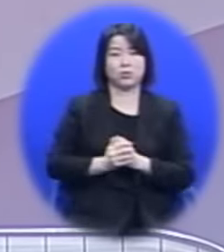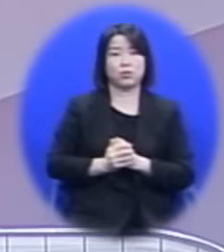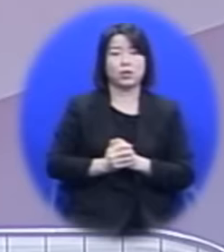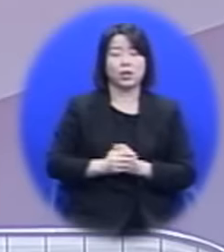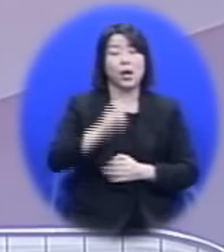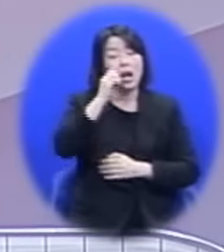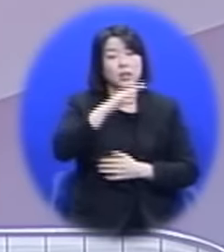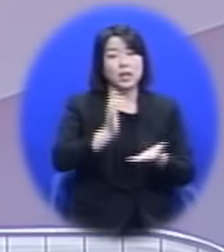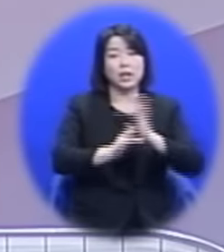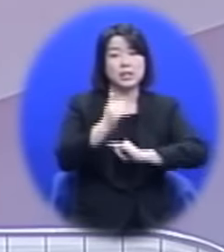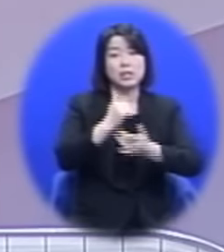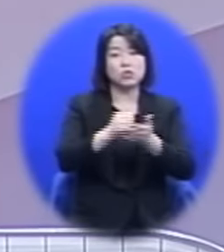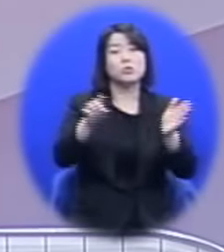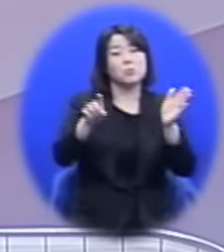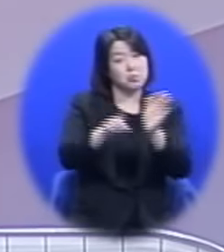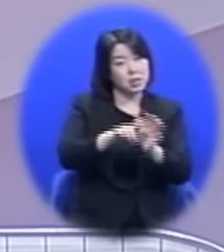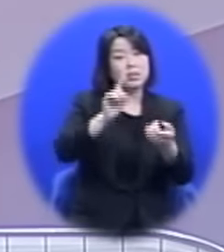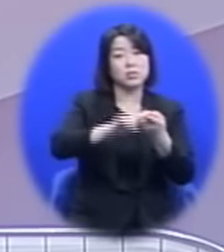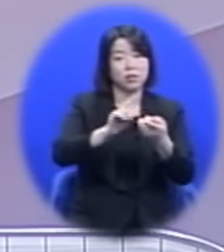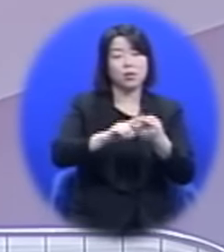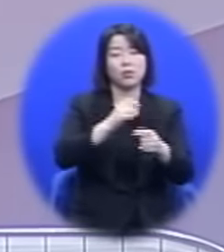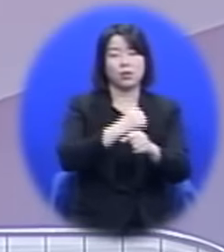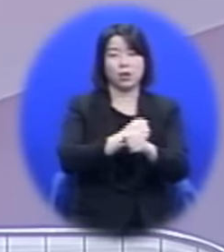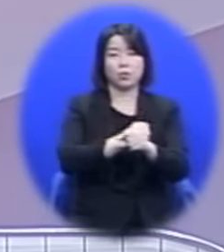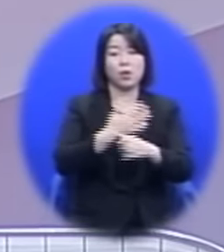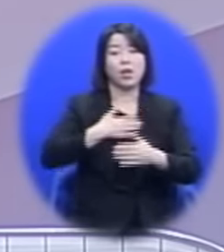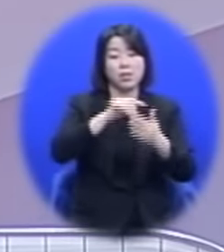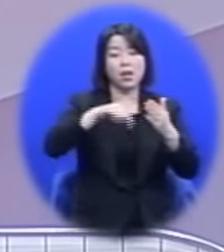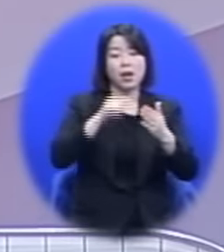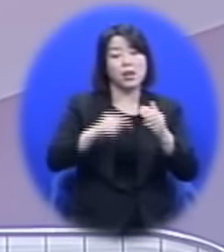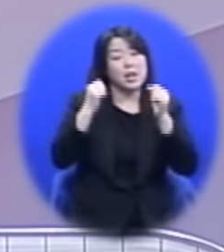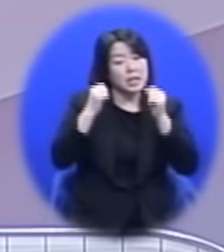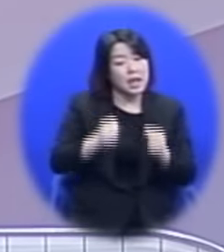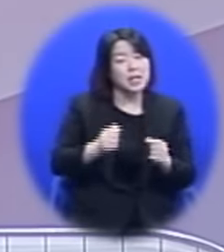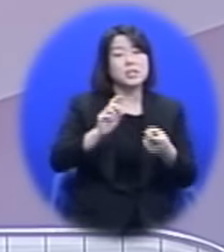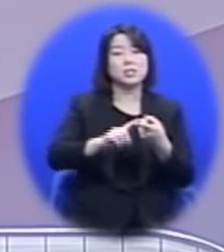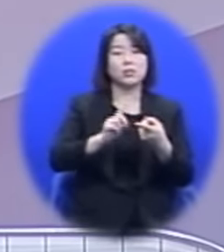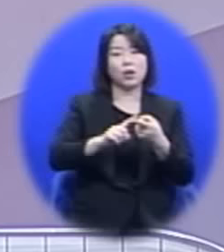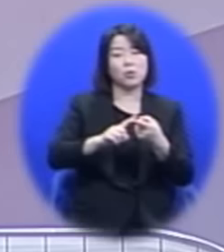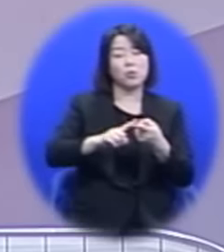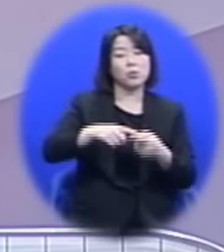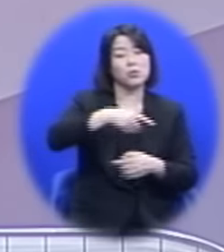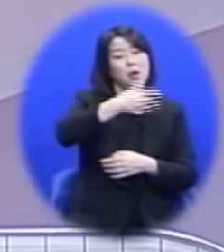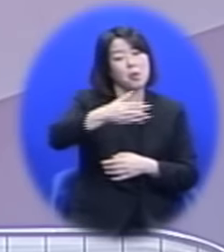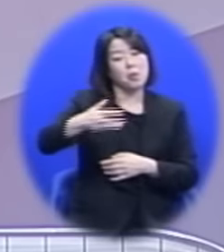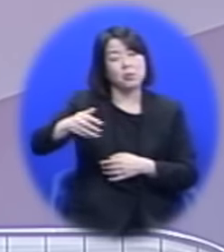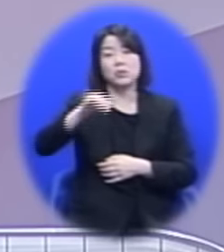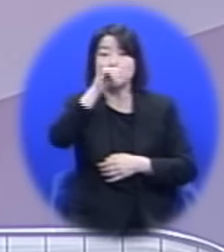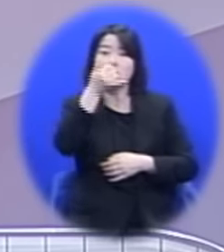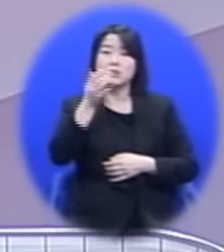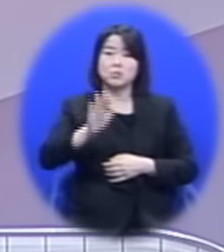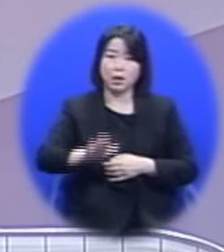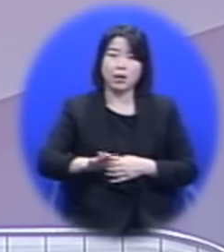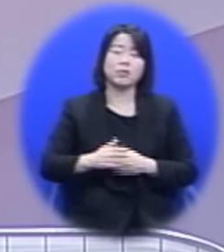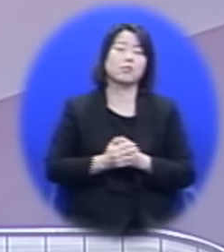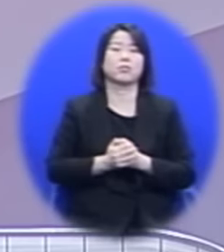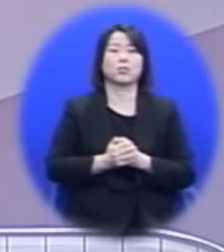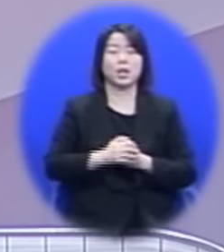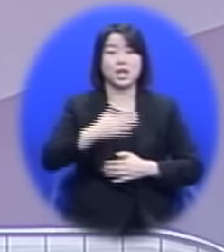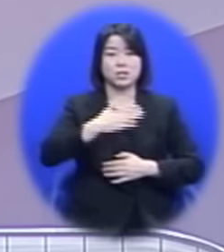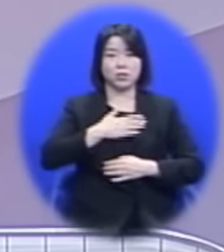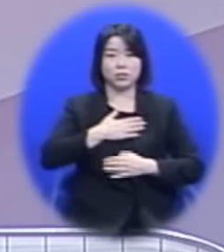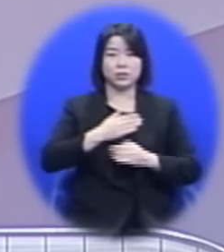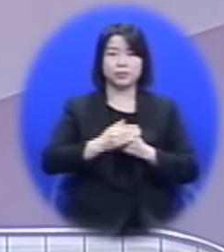그냥 예수를 믿는 척하고 내 안에 예수님이 계신 척하고 그렇게 넘겨버리고 말았지만